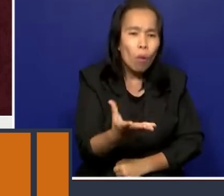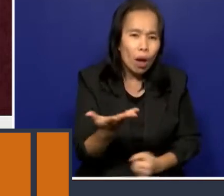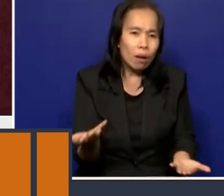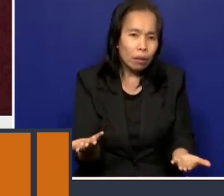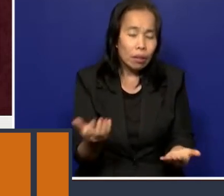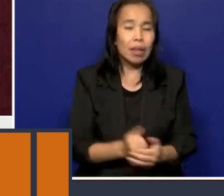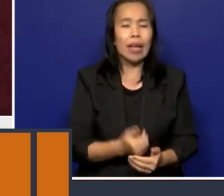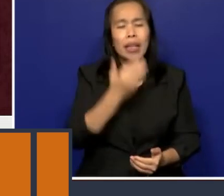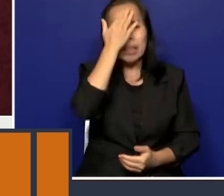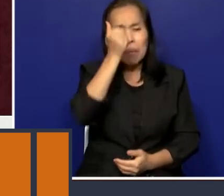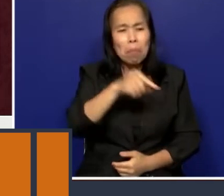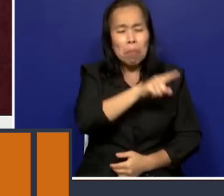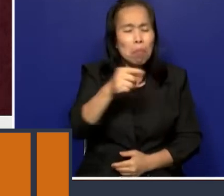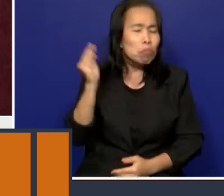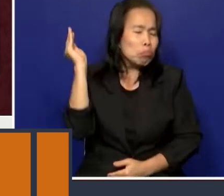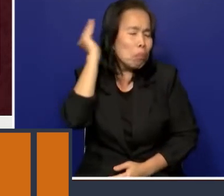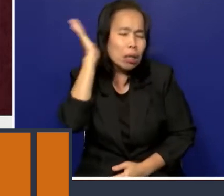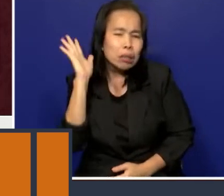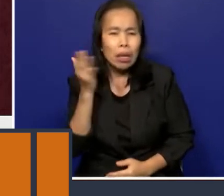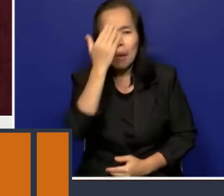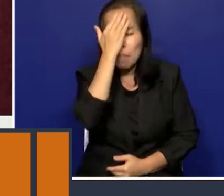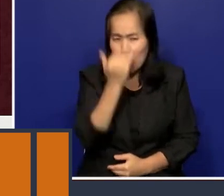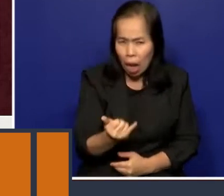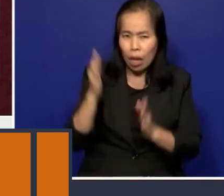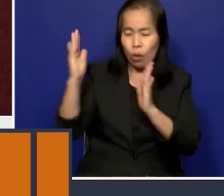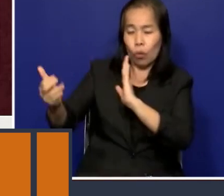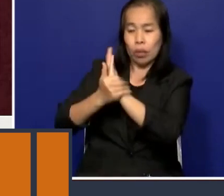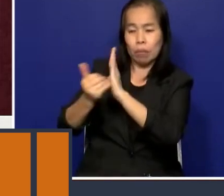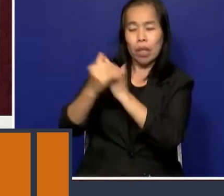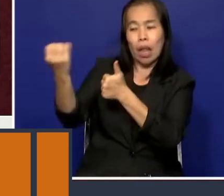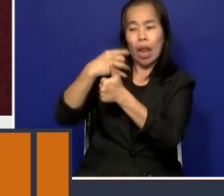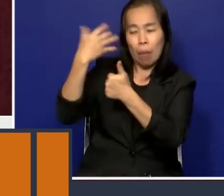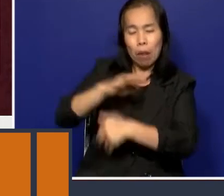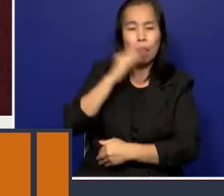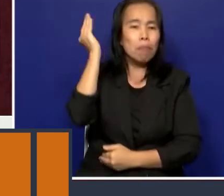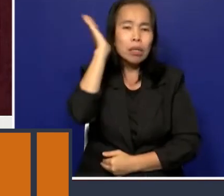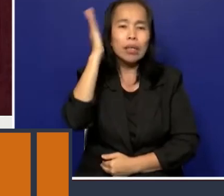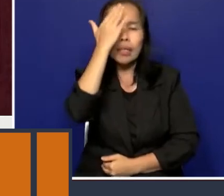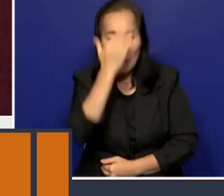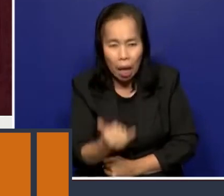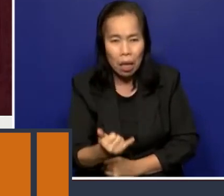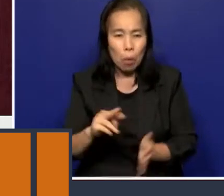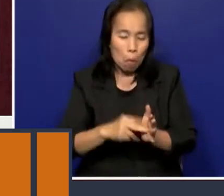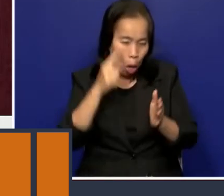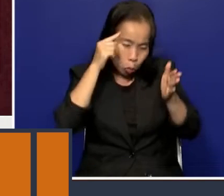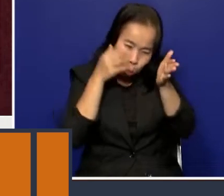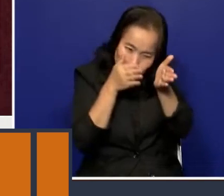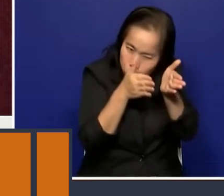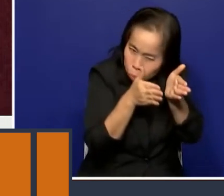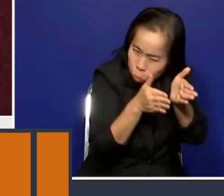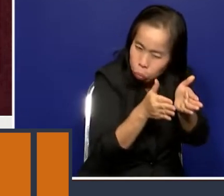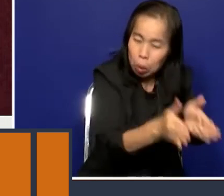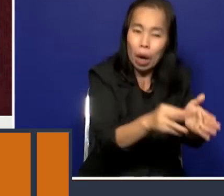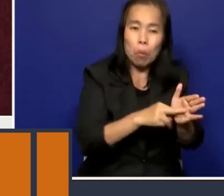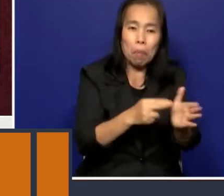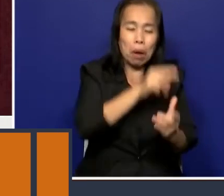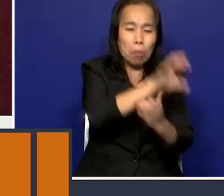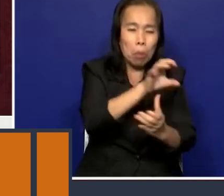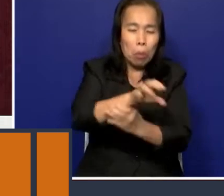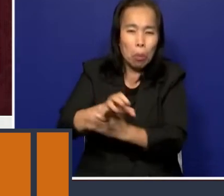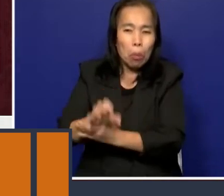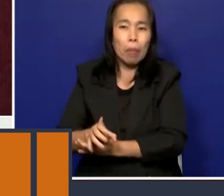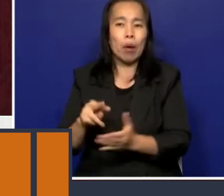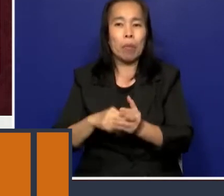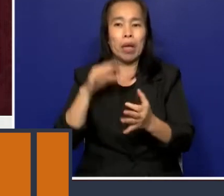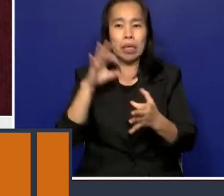ช่างกบเอาคามคดของ Laserความมนขงทไม่รู้เรื่องมาชีดนำหทธศั์ก